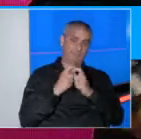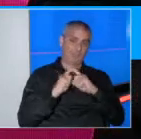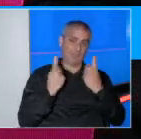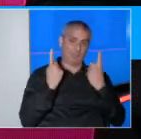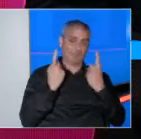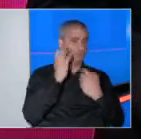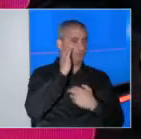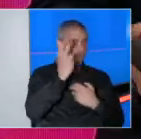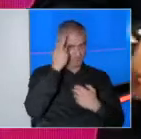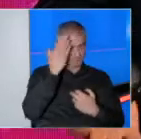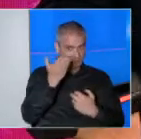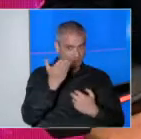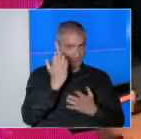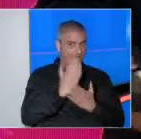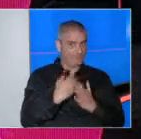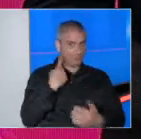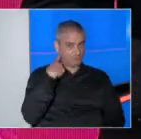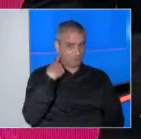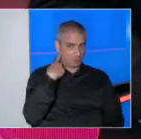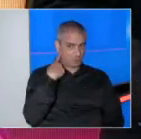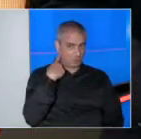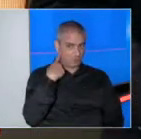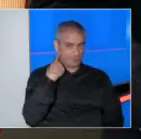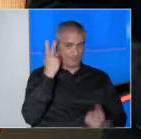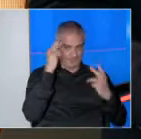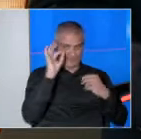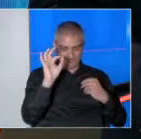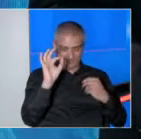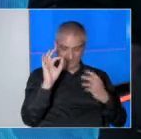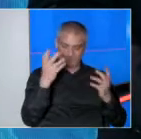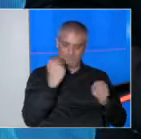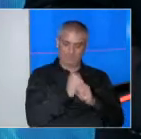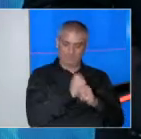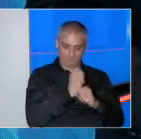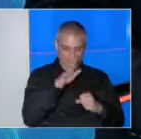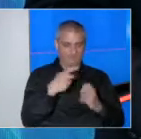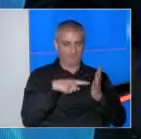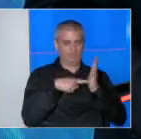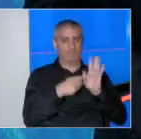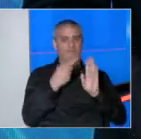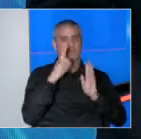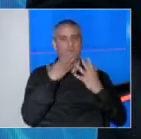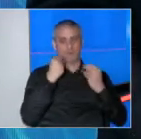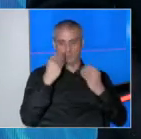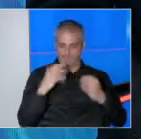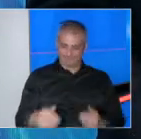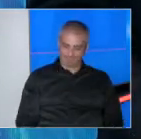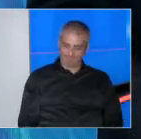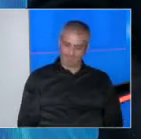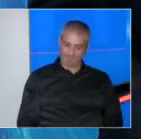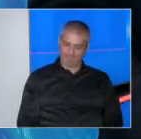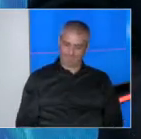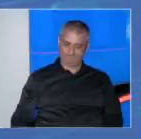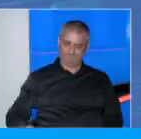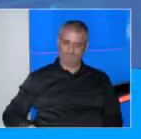אחרות שמקשיבים לרעיון הזה, שמעו את המתווה שלכם, יקיימו אותו גם ויהיו שקופים יותר. תודה רבה. תודה רבה